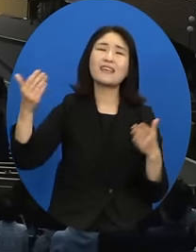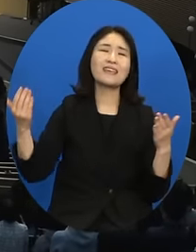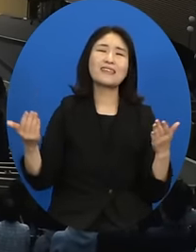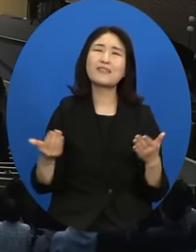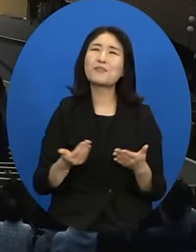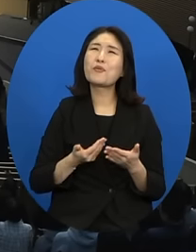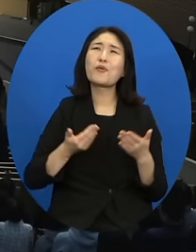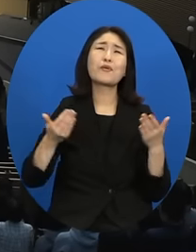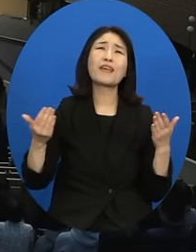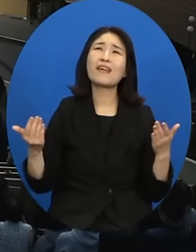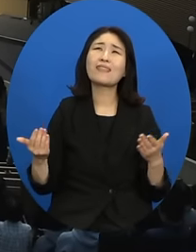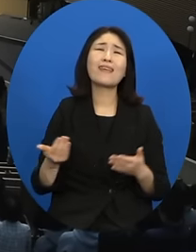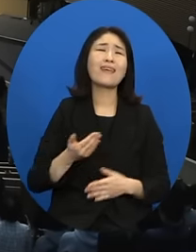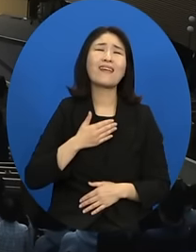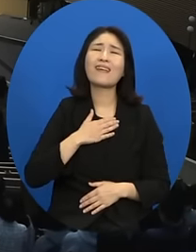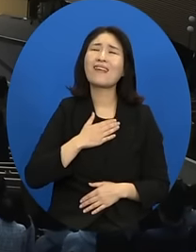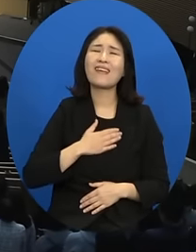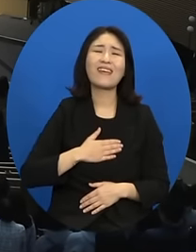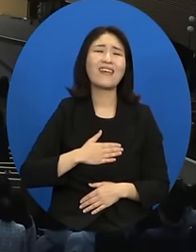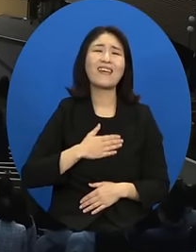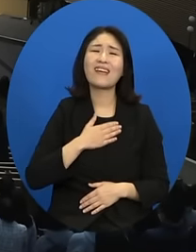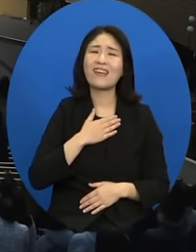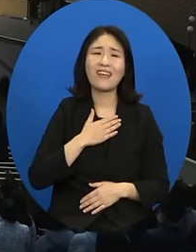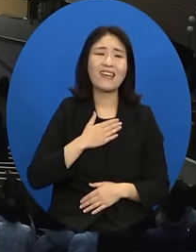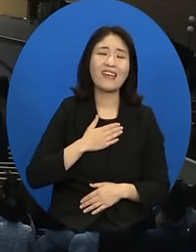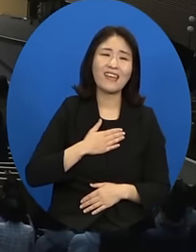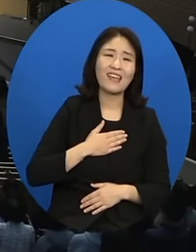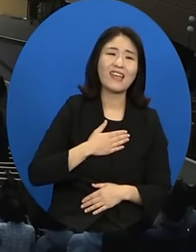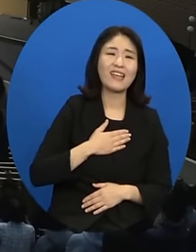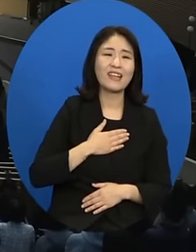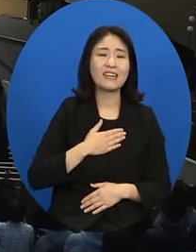주의 일을 보겠네.